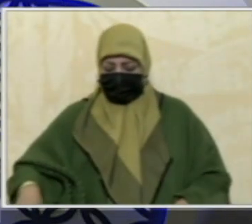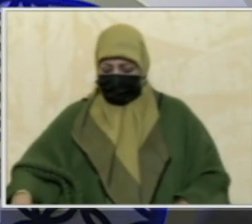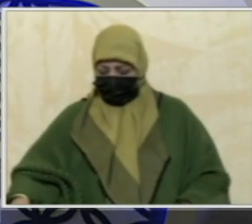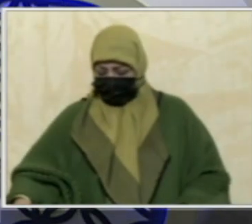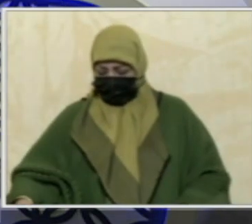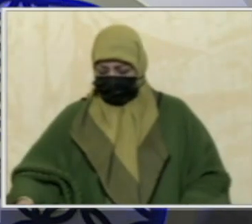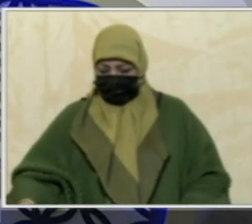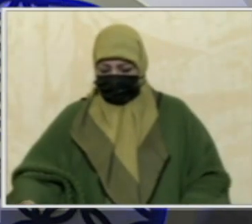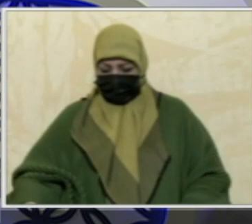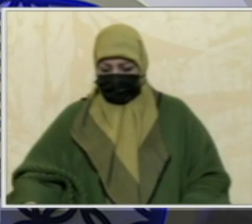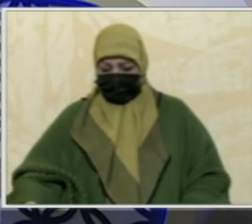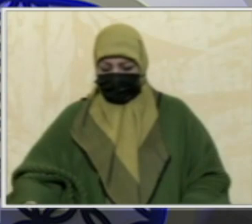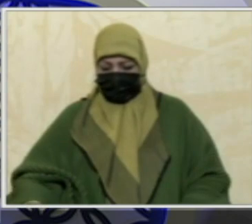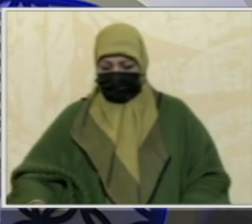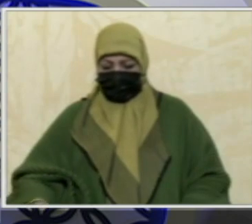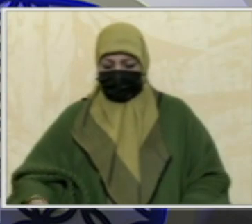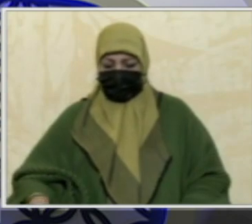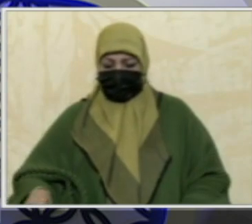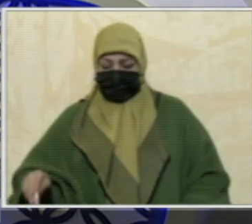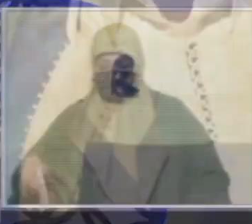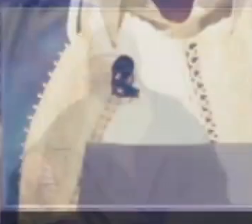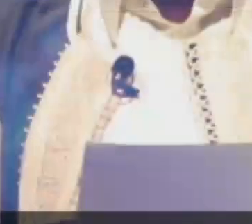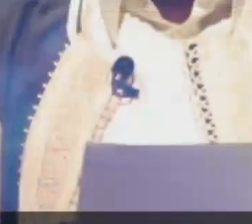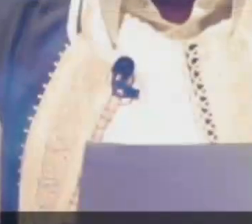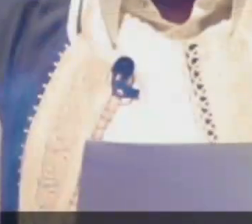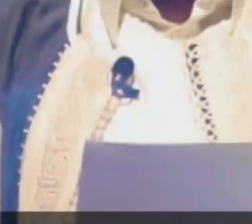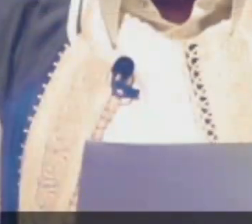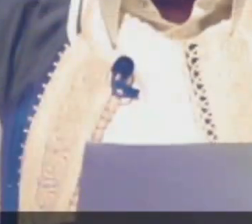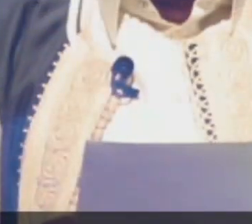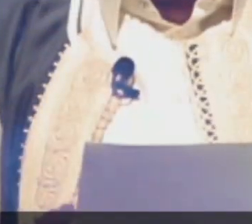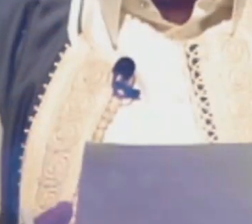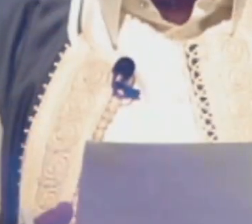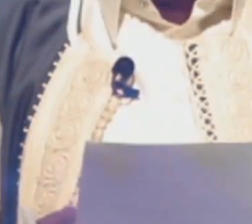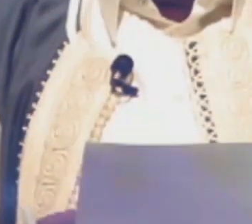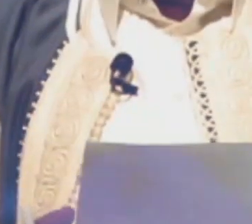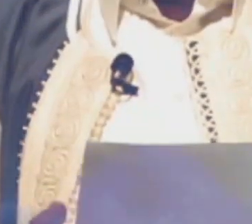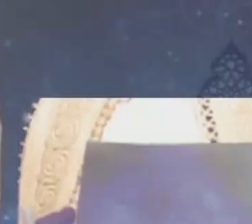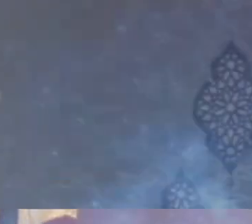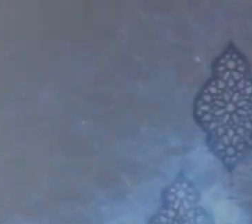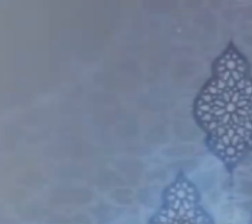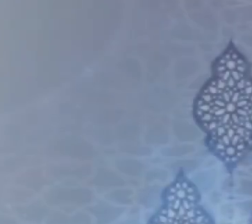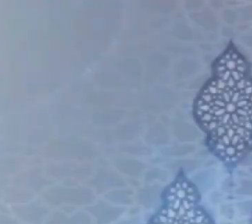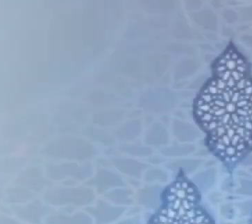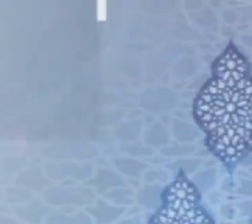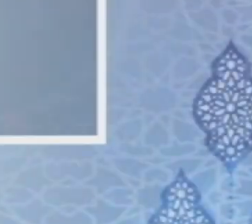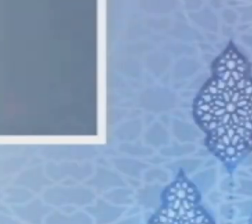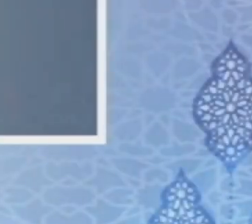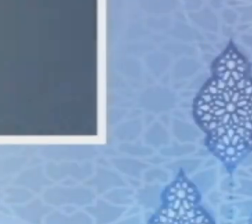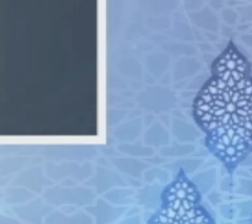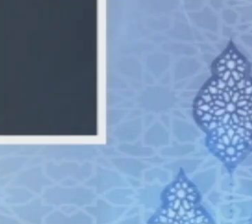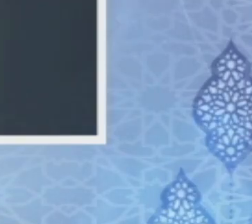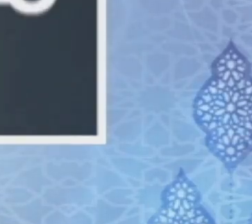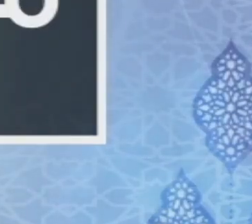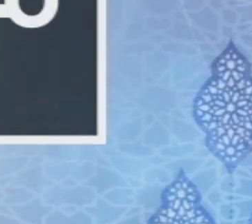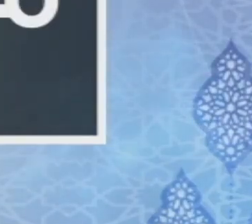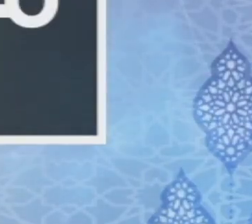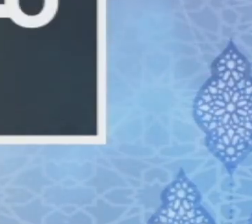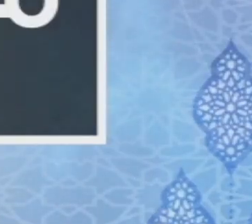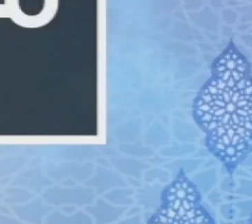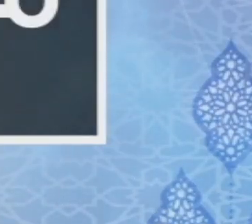وناخذ من ضياهم اخاءا ان امر الناس شرورا